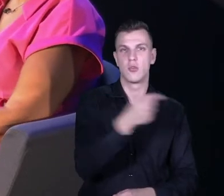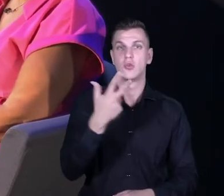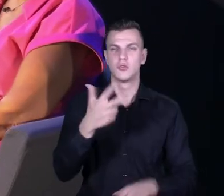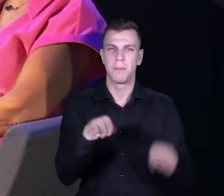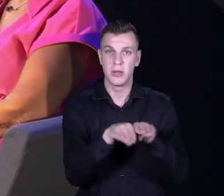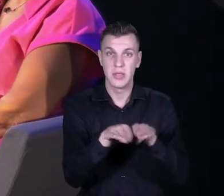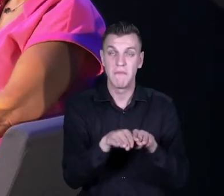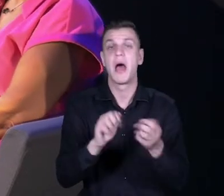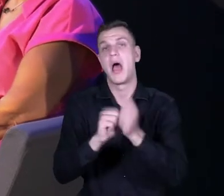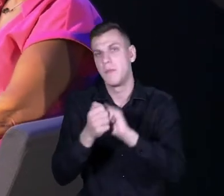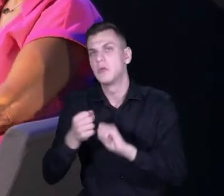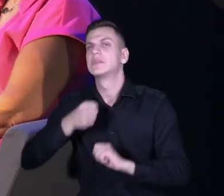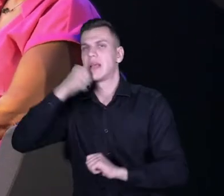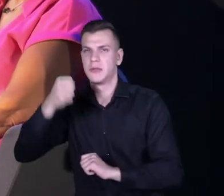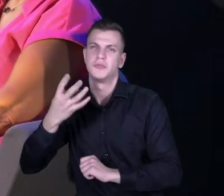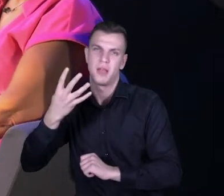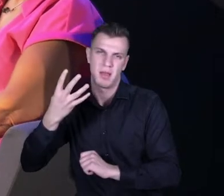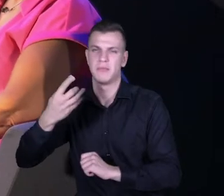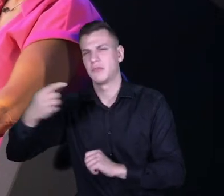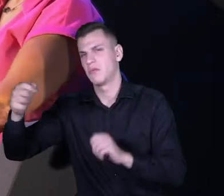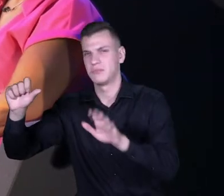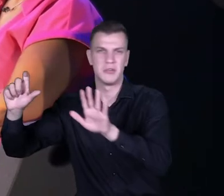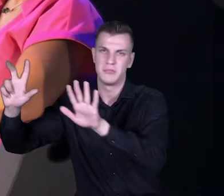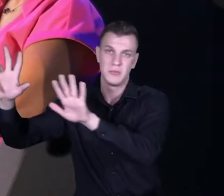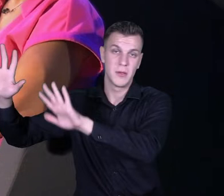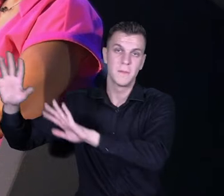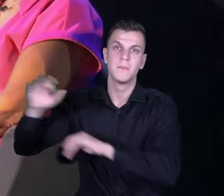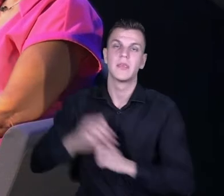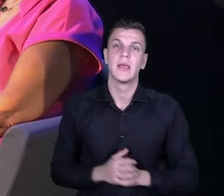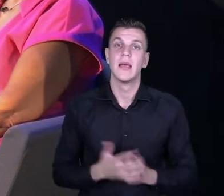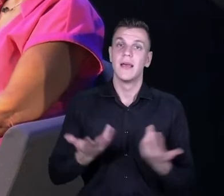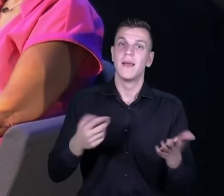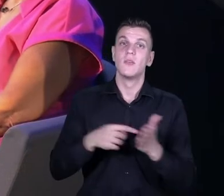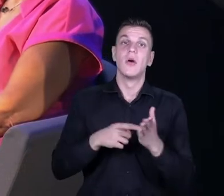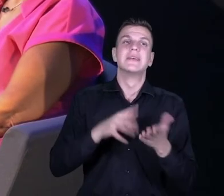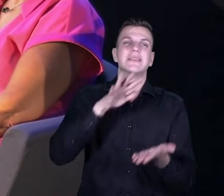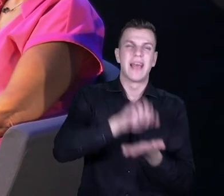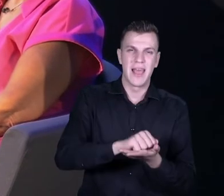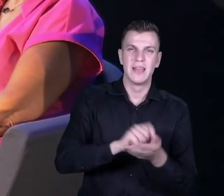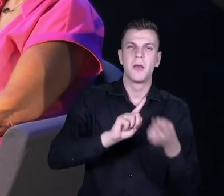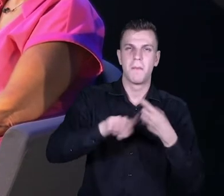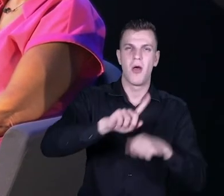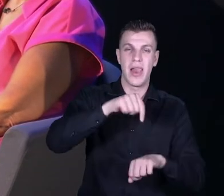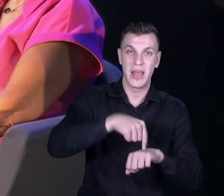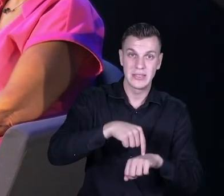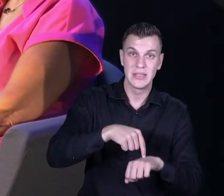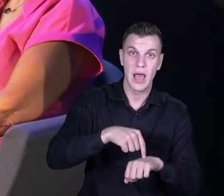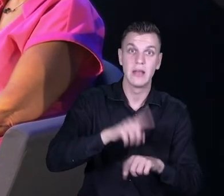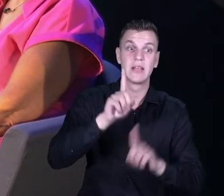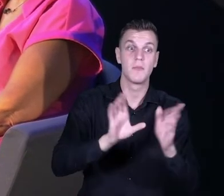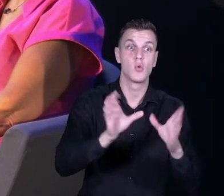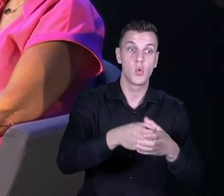a czasami też zdarza się, że takie zajęcia z kanonów realizowane są nawet w grupach